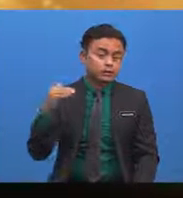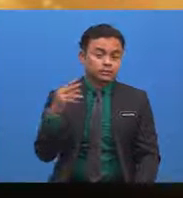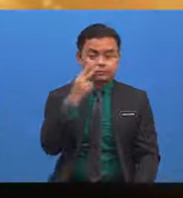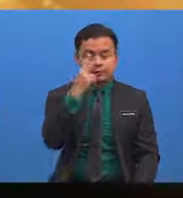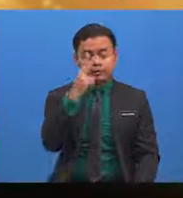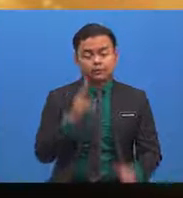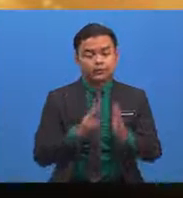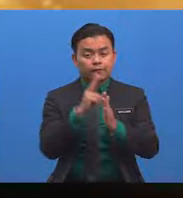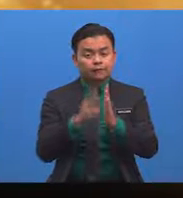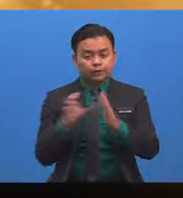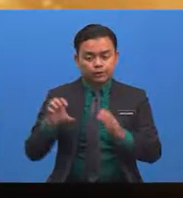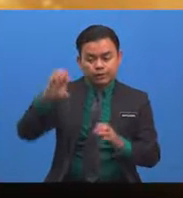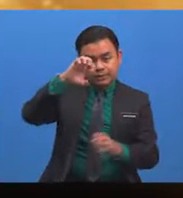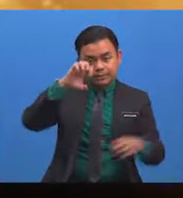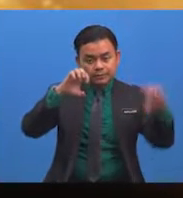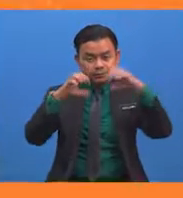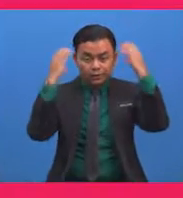video eksperimen cikgu.